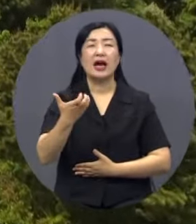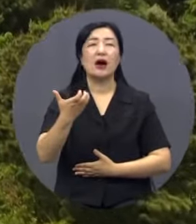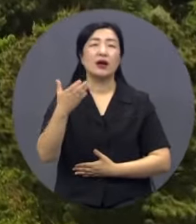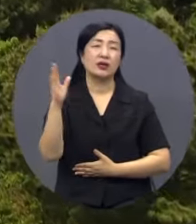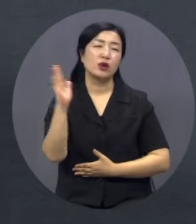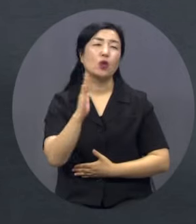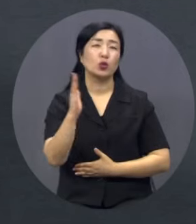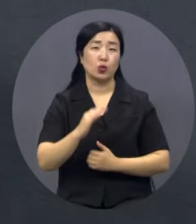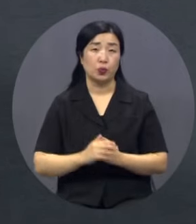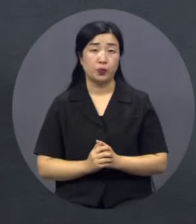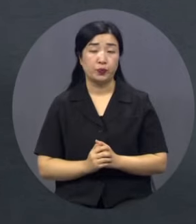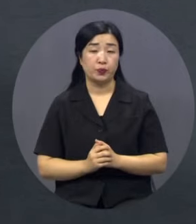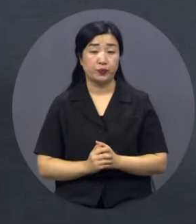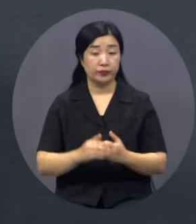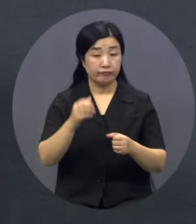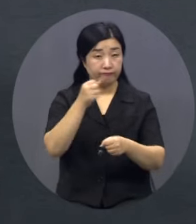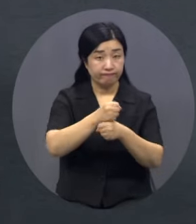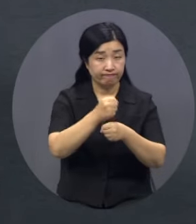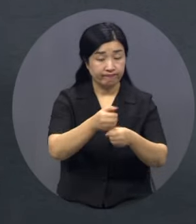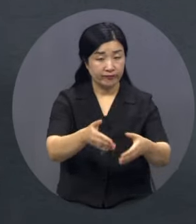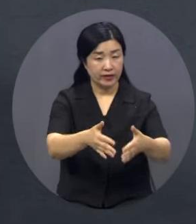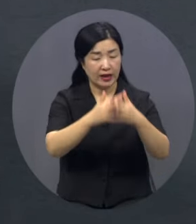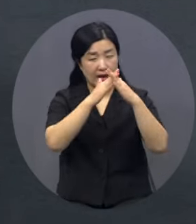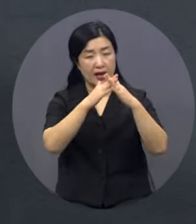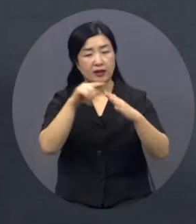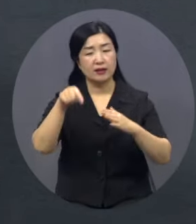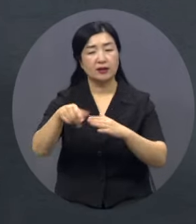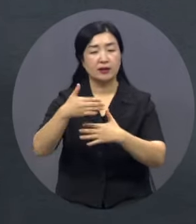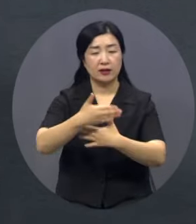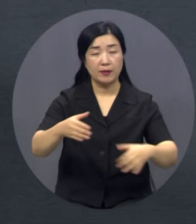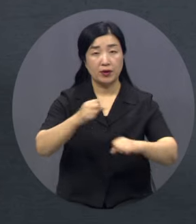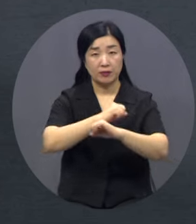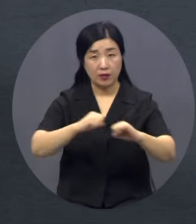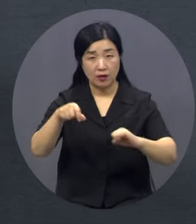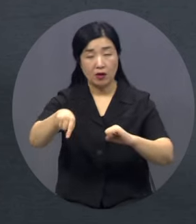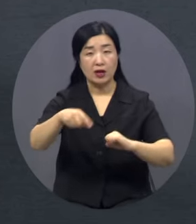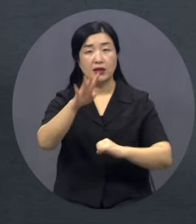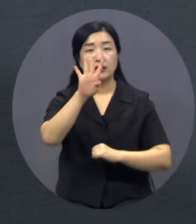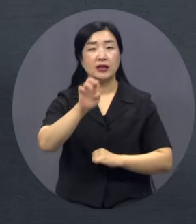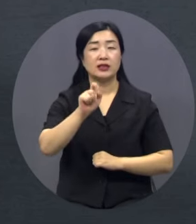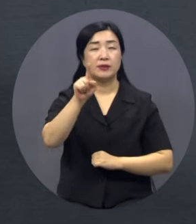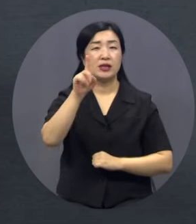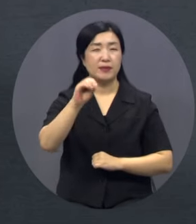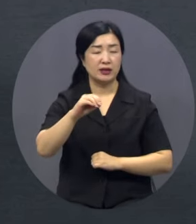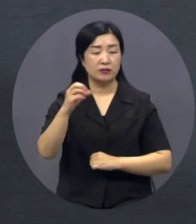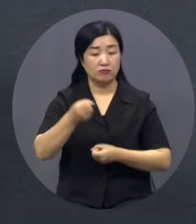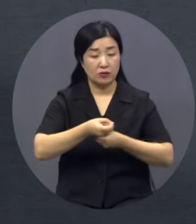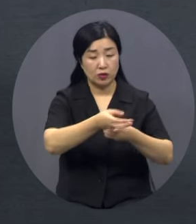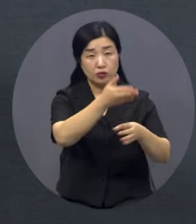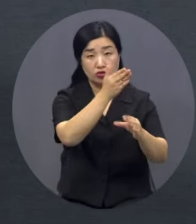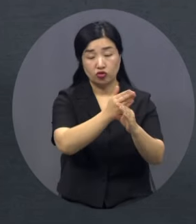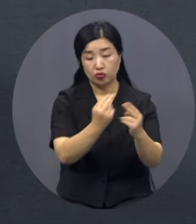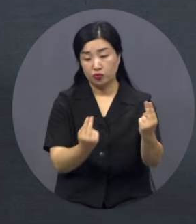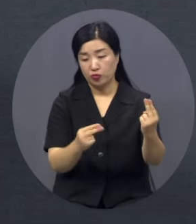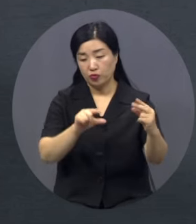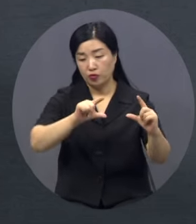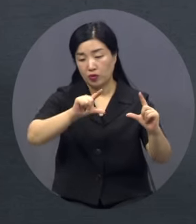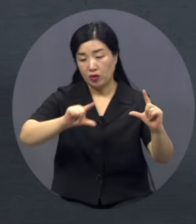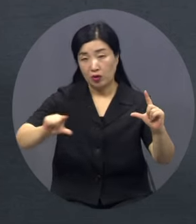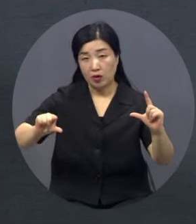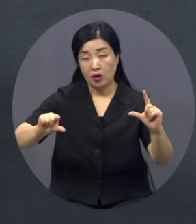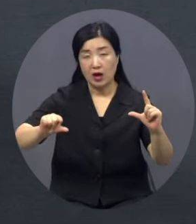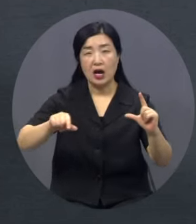이릅니다 조성되는 시설물의 전체 건축 연면적 41만 5,000m 가운데 숙박 시설은